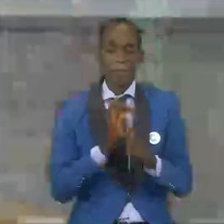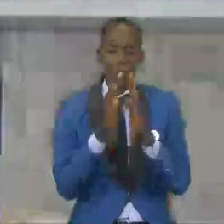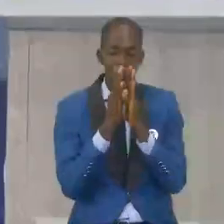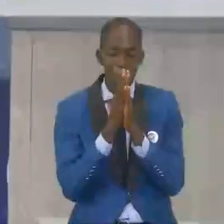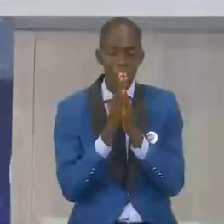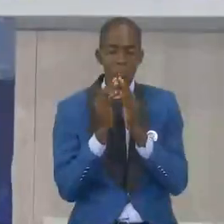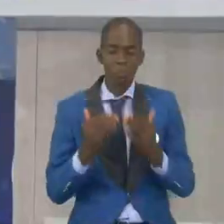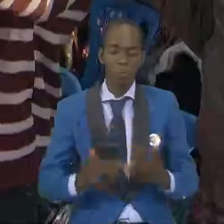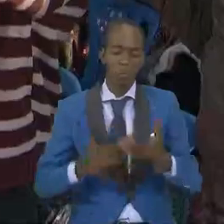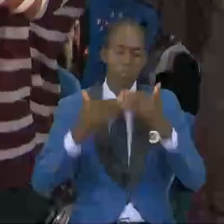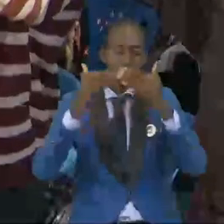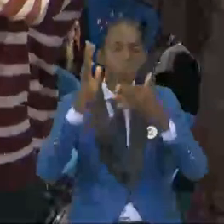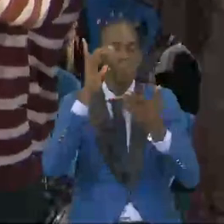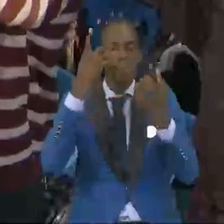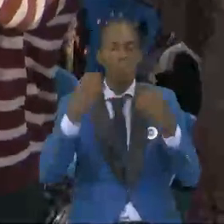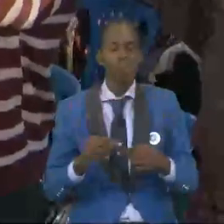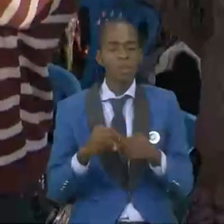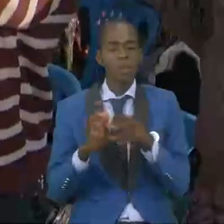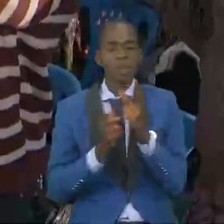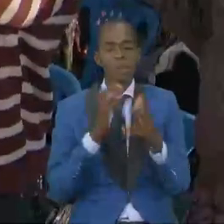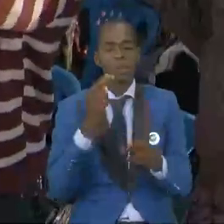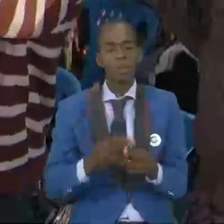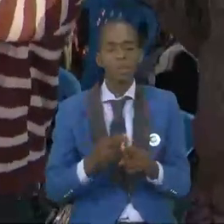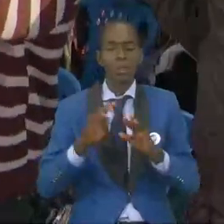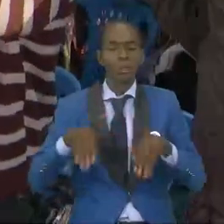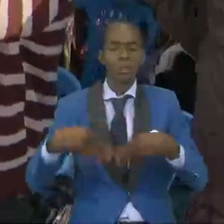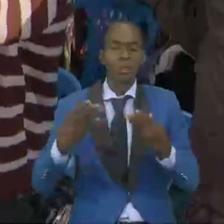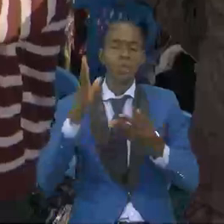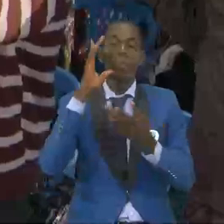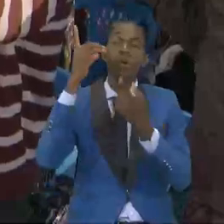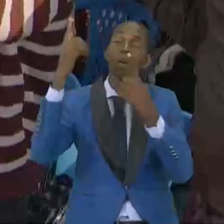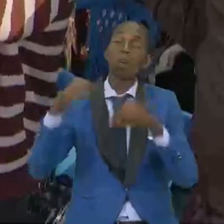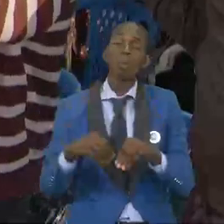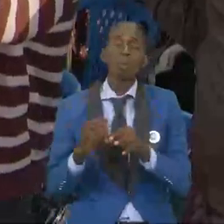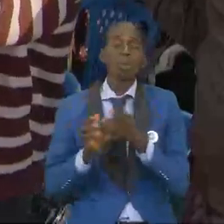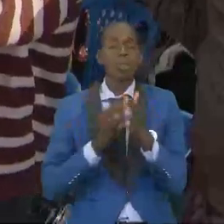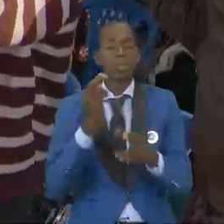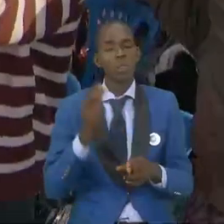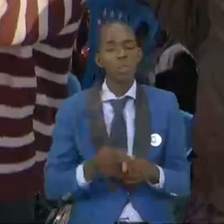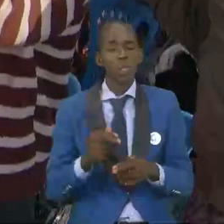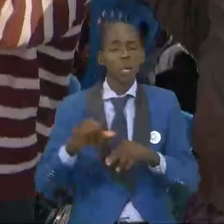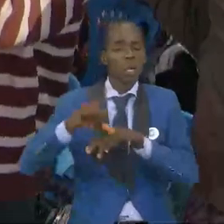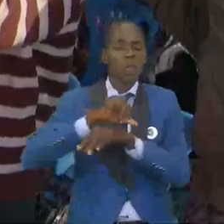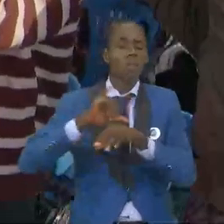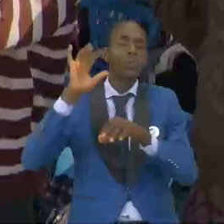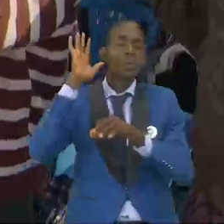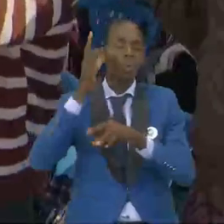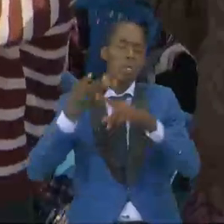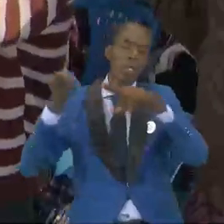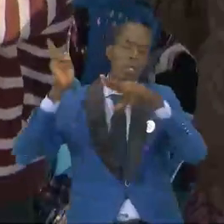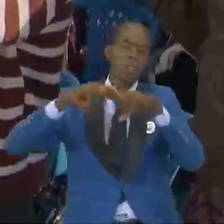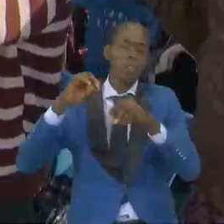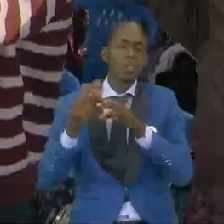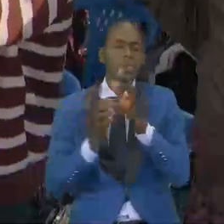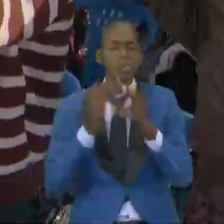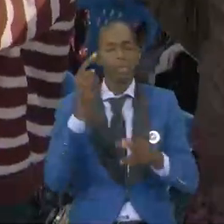de Jésus. Et je prie, la promotion vient, la provision